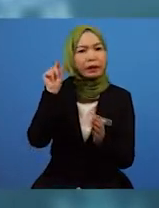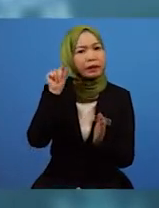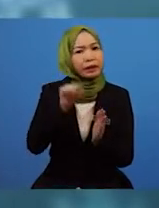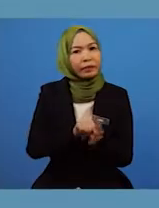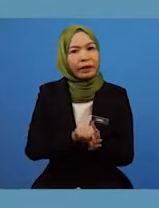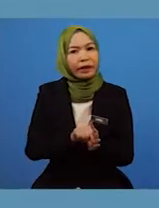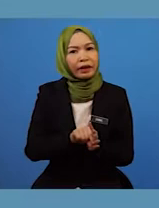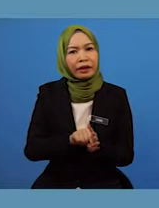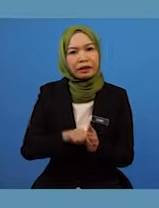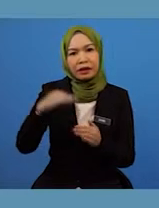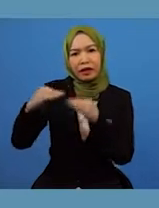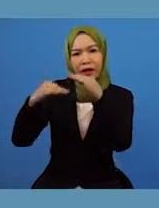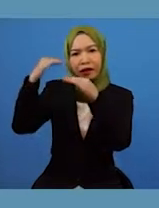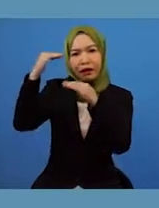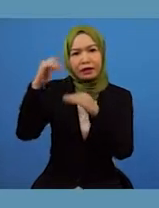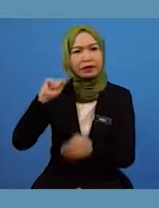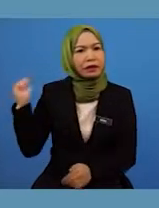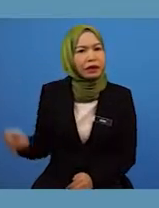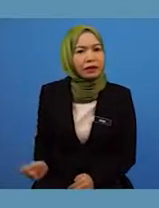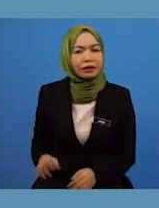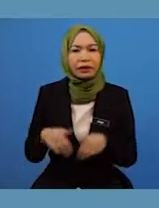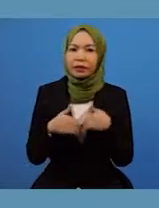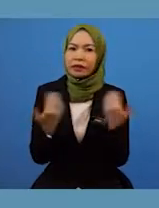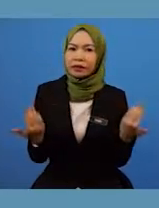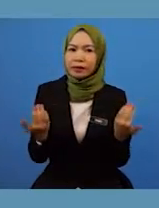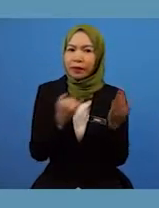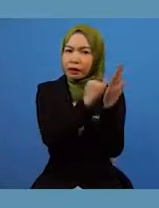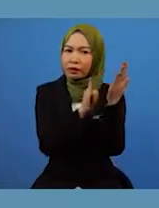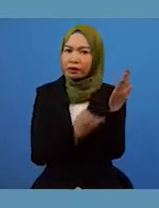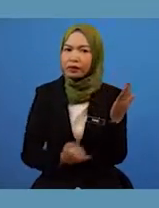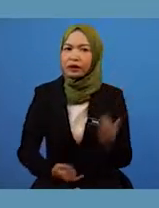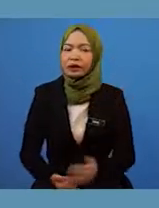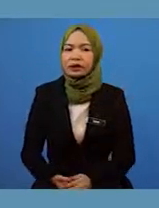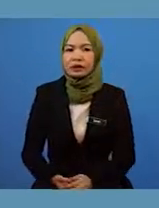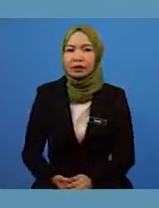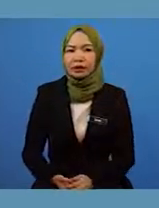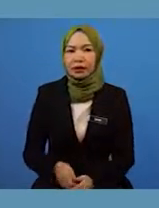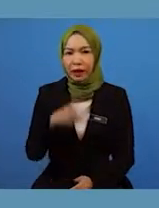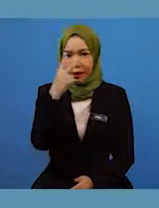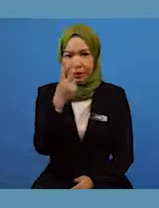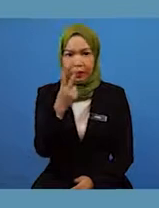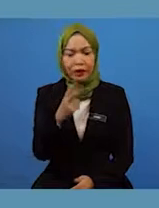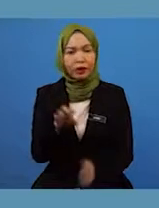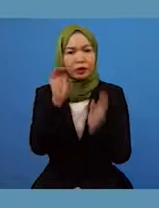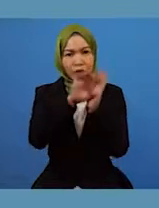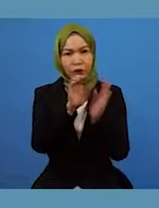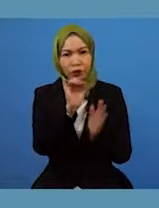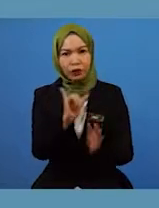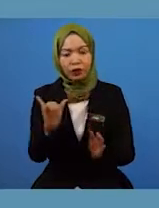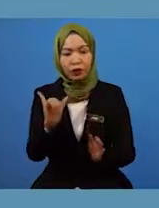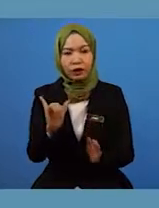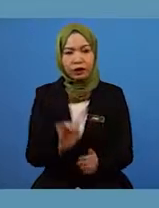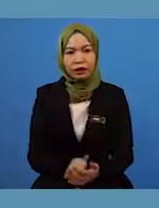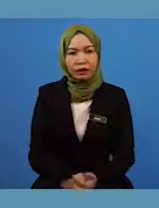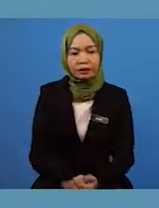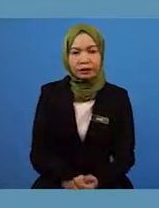tenaga? Macam mana nak lukis? Ha, inilah cara melukis rajah aras